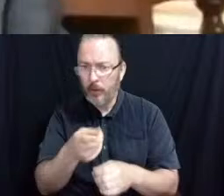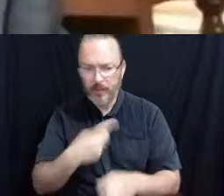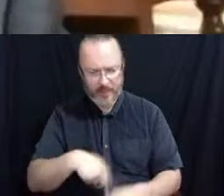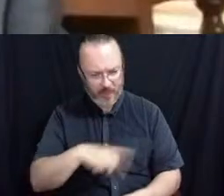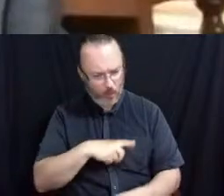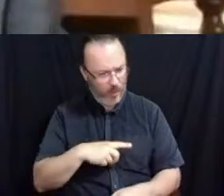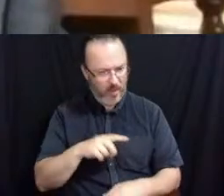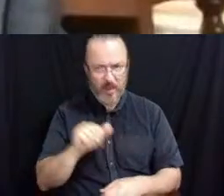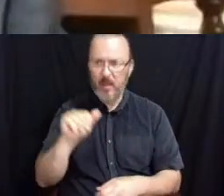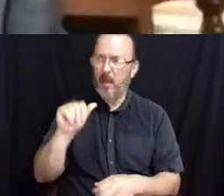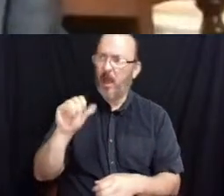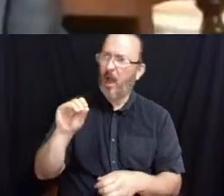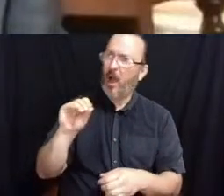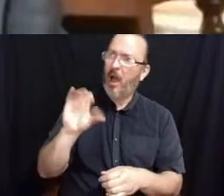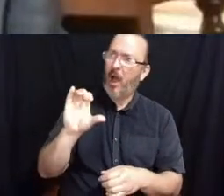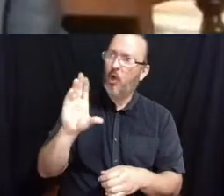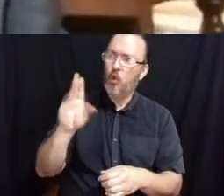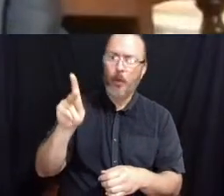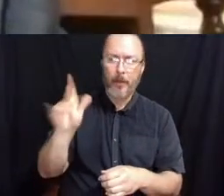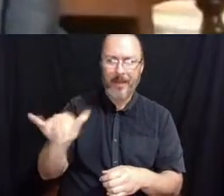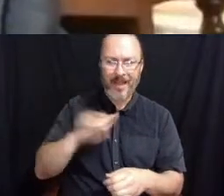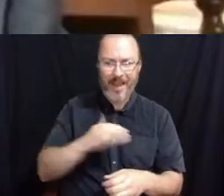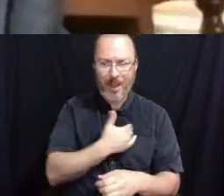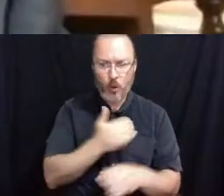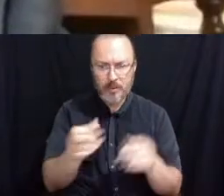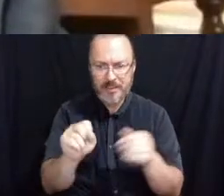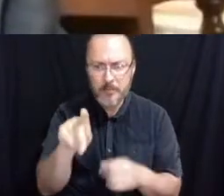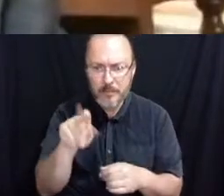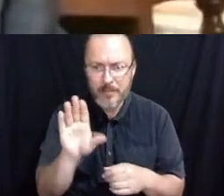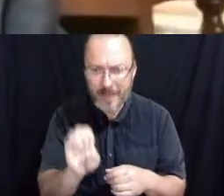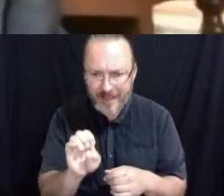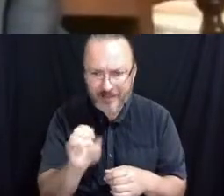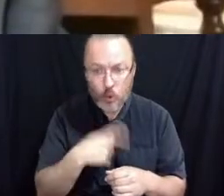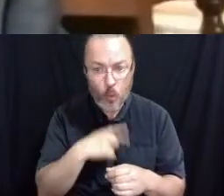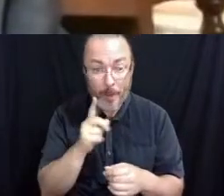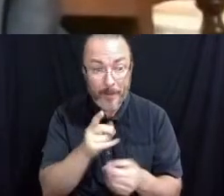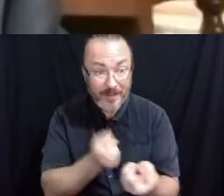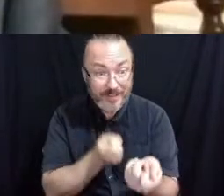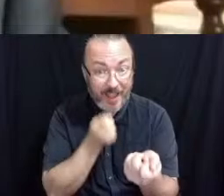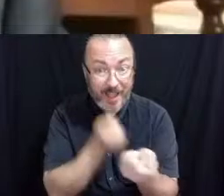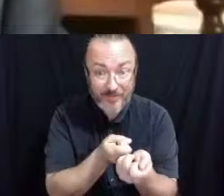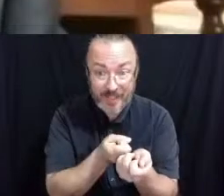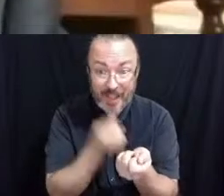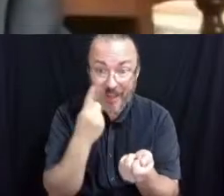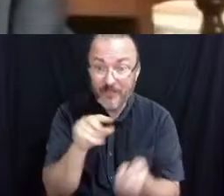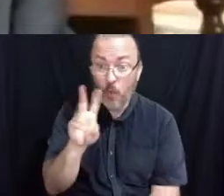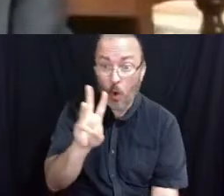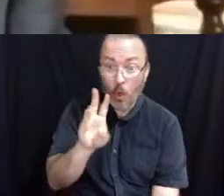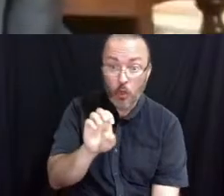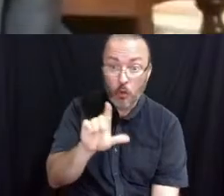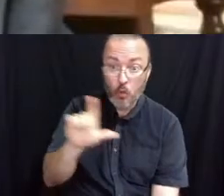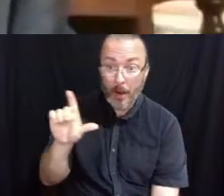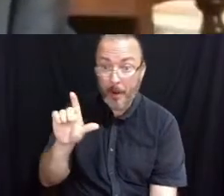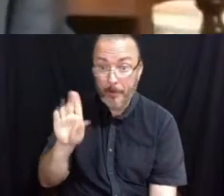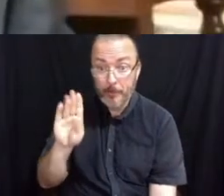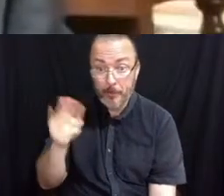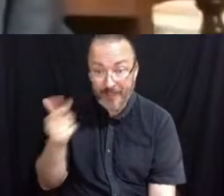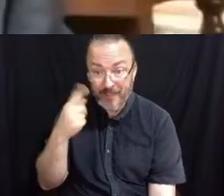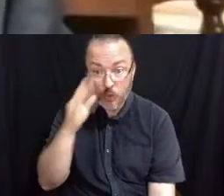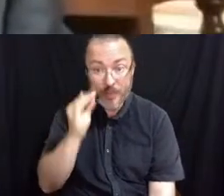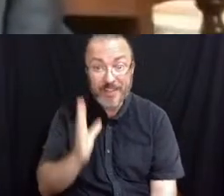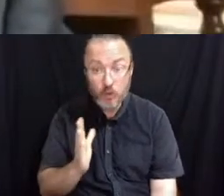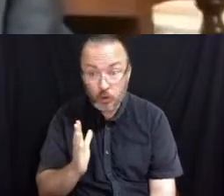chacun fasse de son mieux pour assurer le bien-être des enseignants. Nous devons préconiser le bien-être des